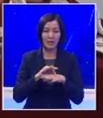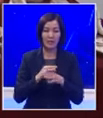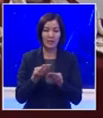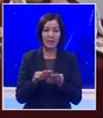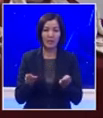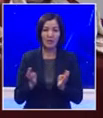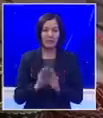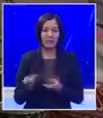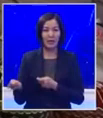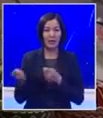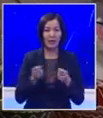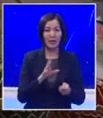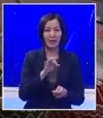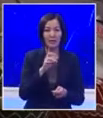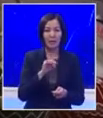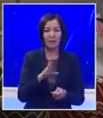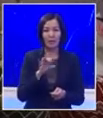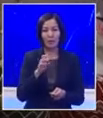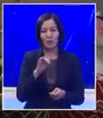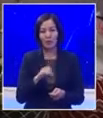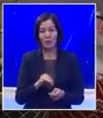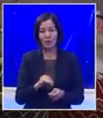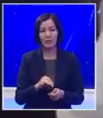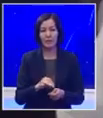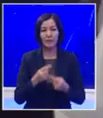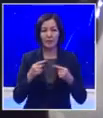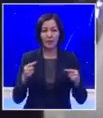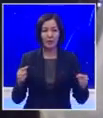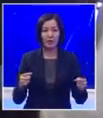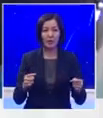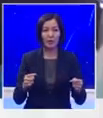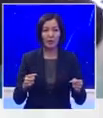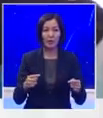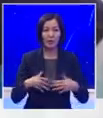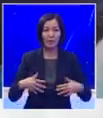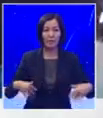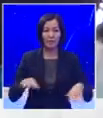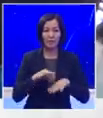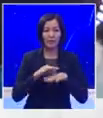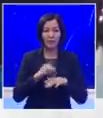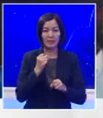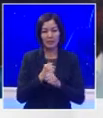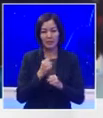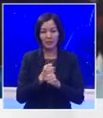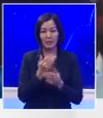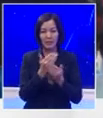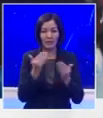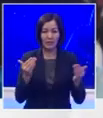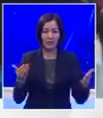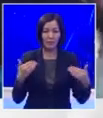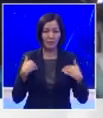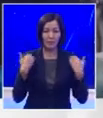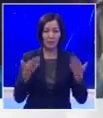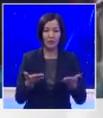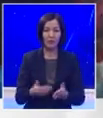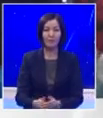түрлерін алып келді. Оған жаңа саба, торсық, қауға деген мал терісінен жасалатын өнімдерді, жаңағы бұйымдарды алып келдік. Соның